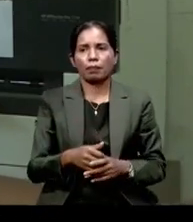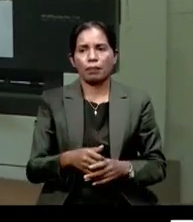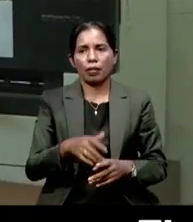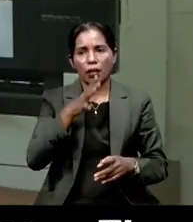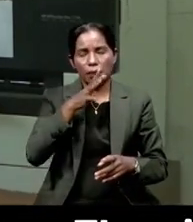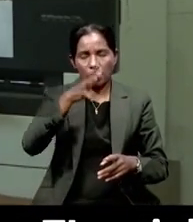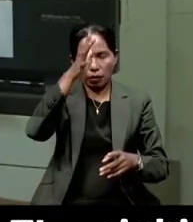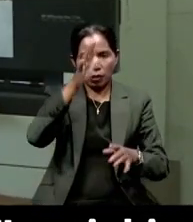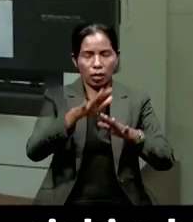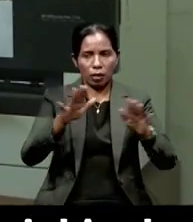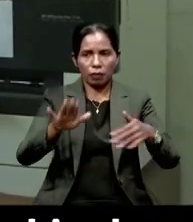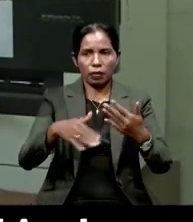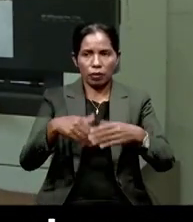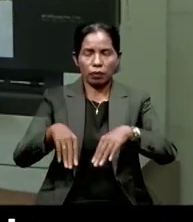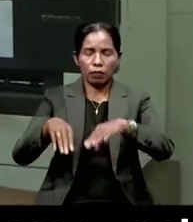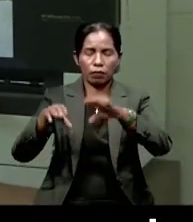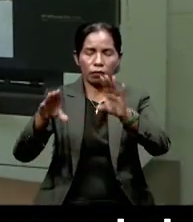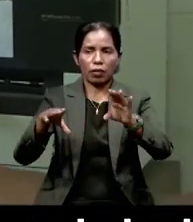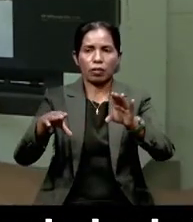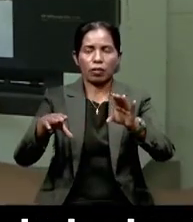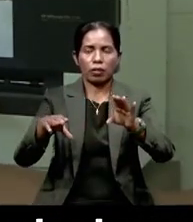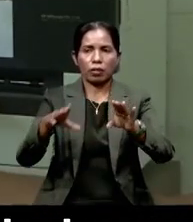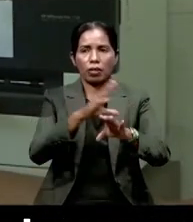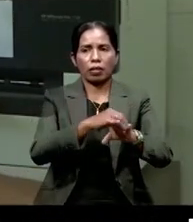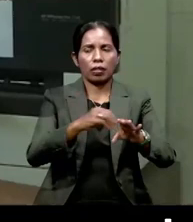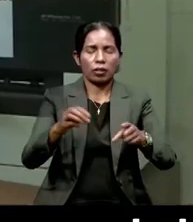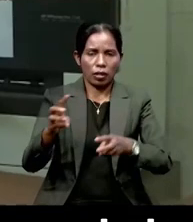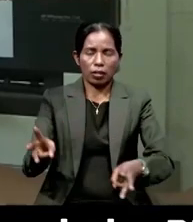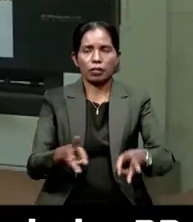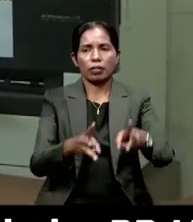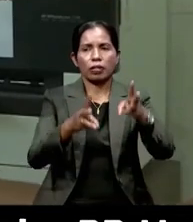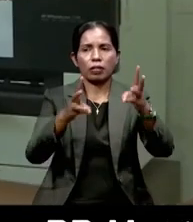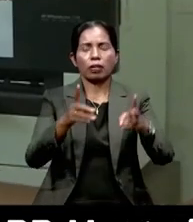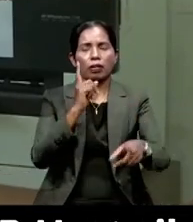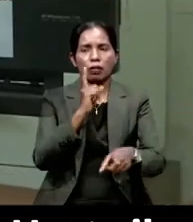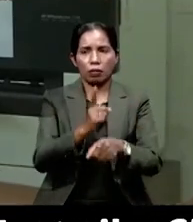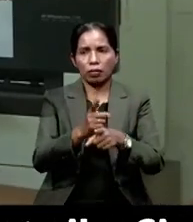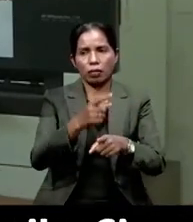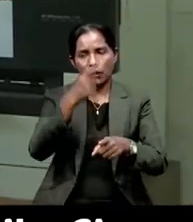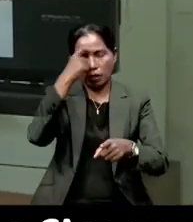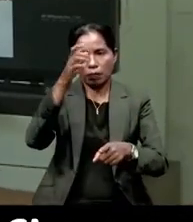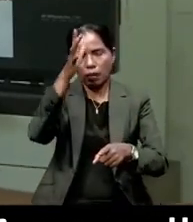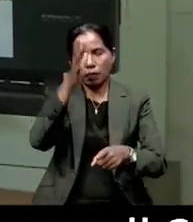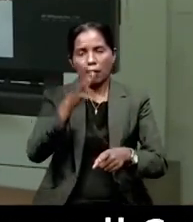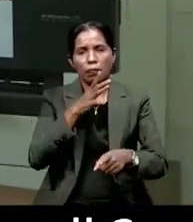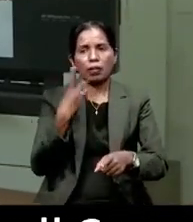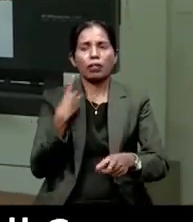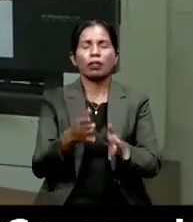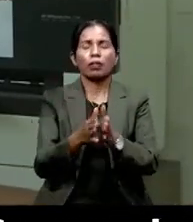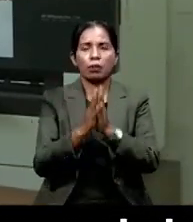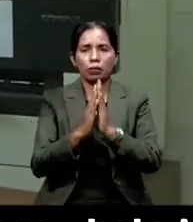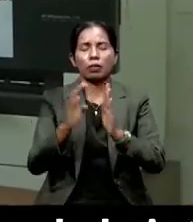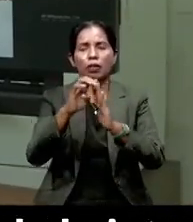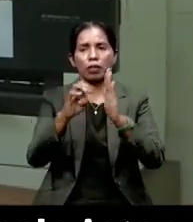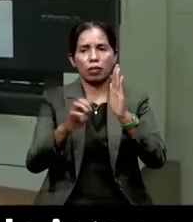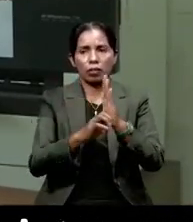inan-aman. Labarik sira ba fan pentolang ia estrada, e claro, tamba inan-aman. Mas agora ito husu, estado